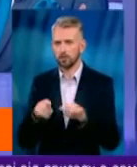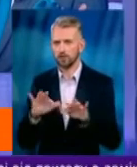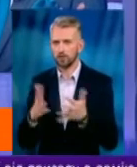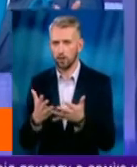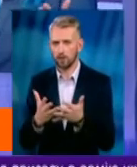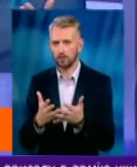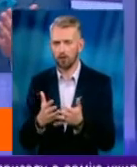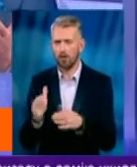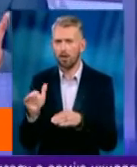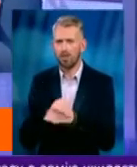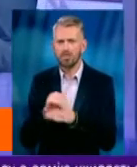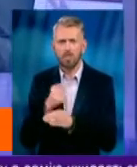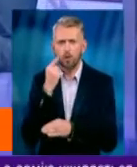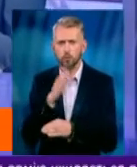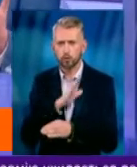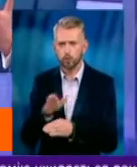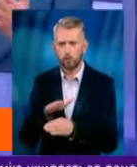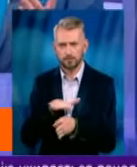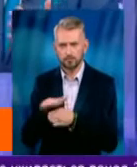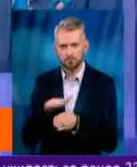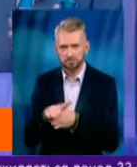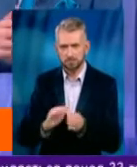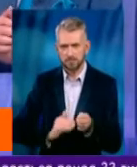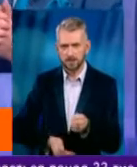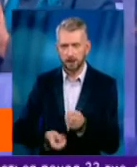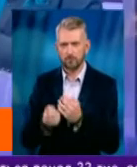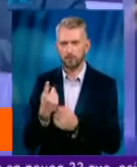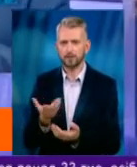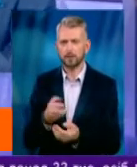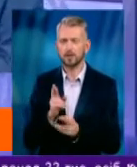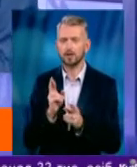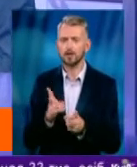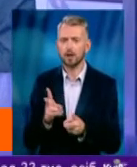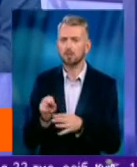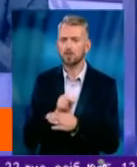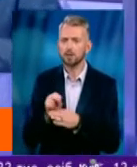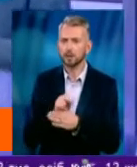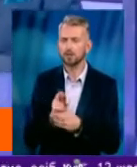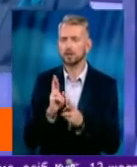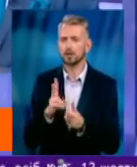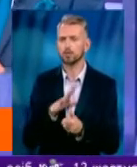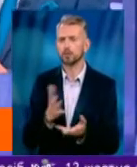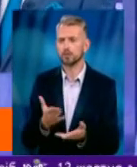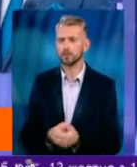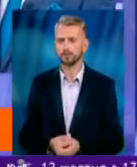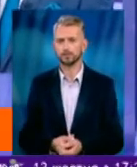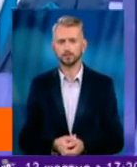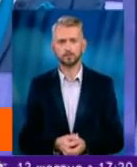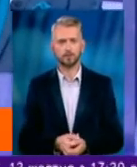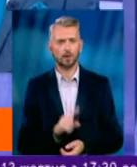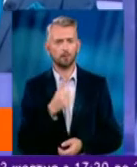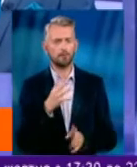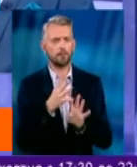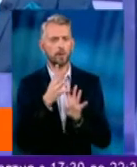ситуація, недобросовісні підрядники виявилися. Як власне її виправити, як бути? Будь ласка. В першу